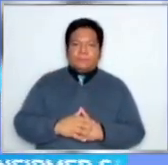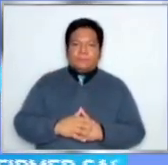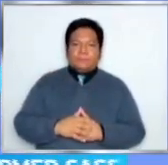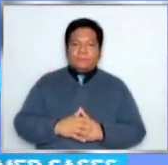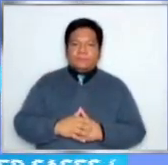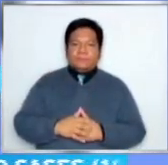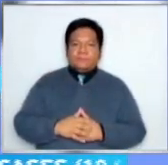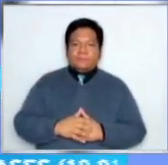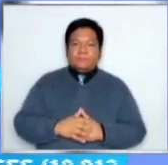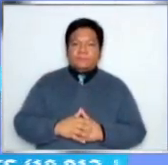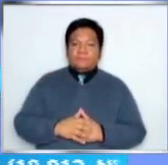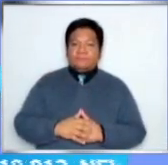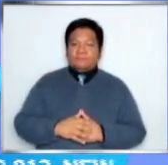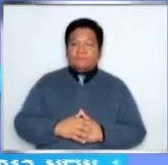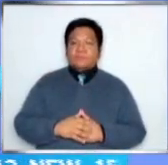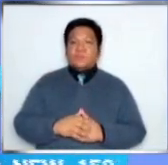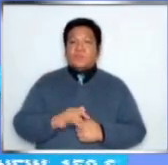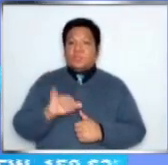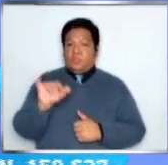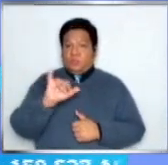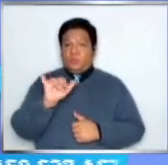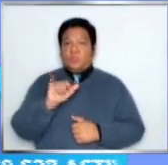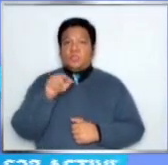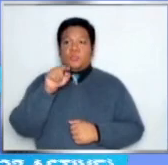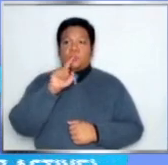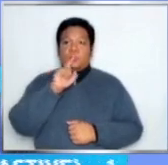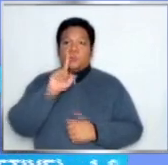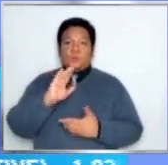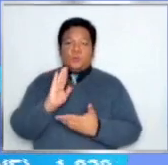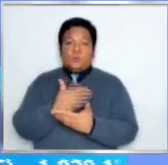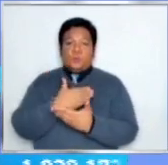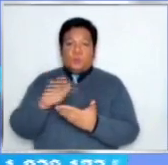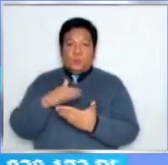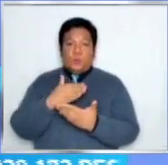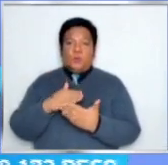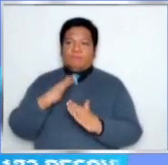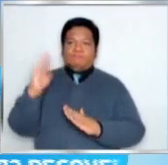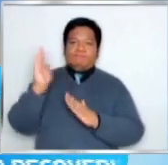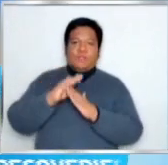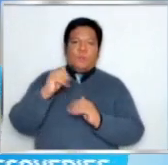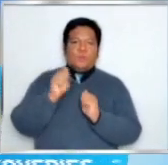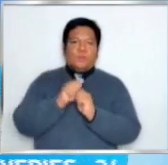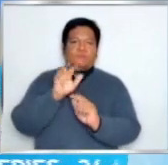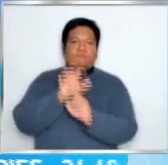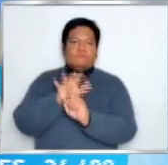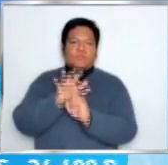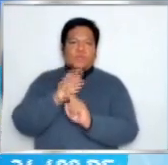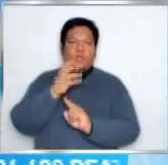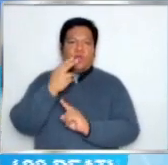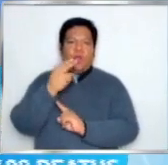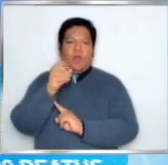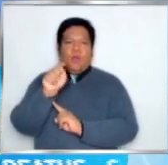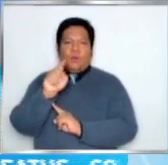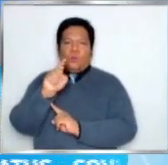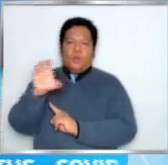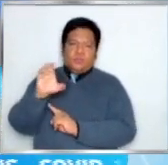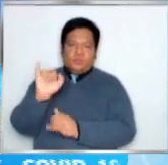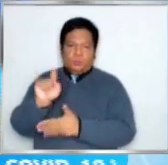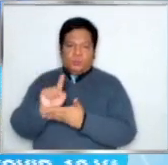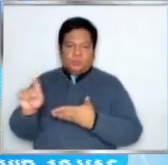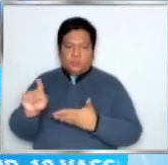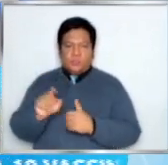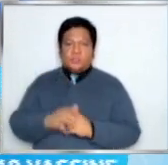Balik number 1 din ang record-breaking single sa Billboard Hot 100 this week. Thankful naman dito ang Bangtan